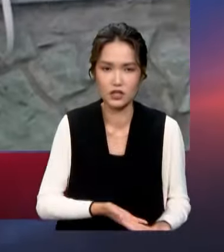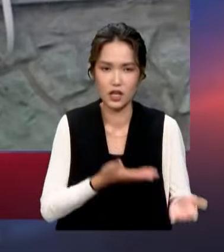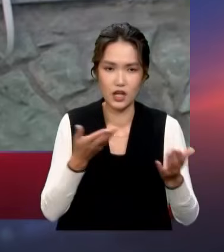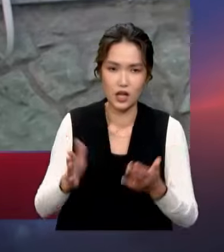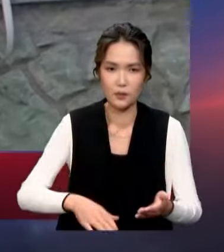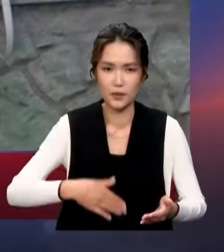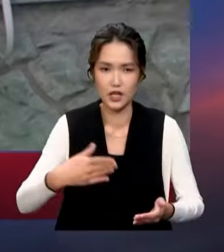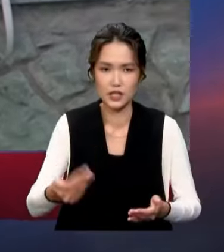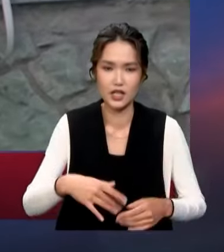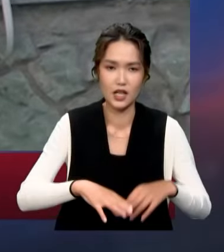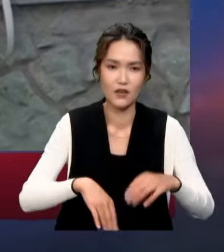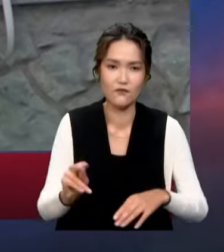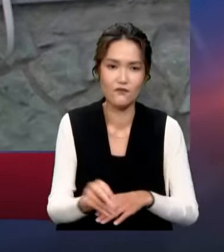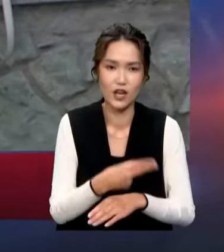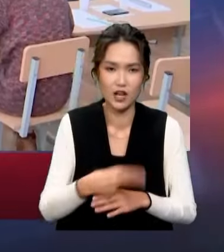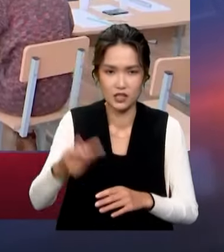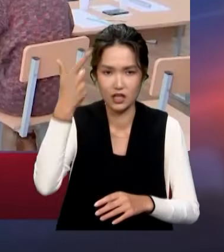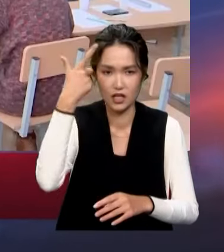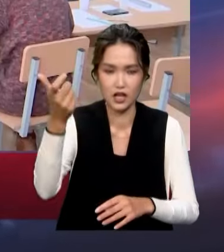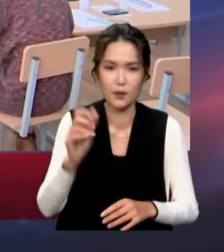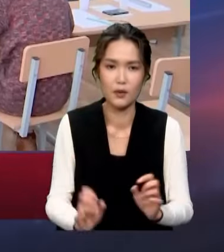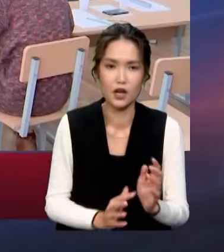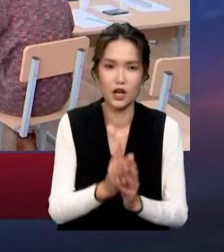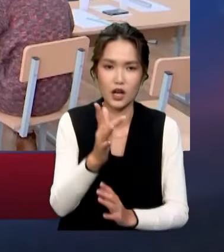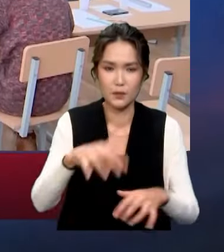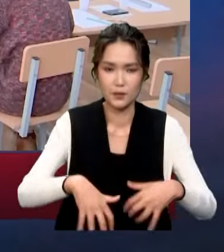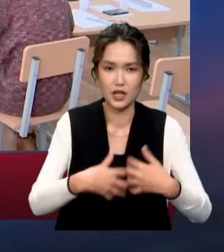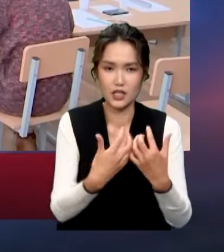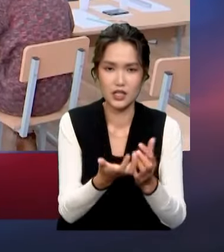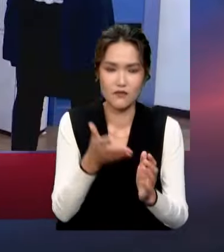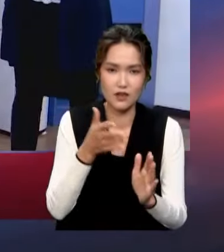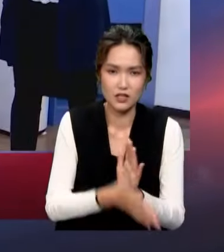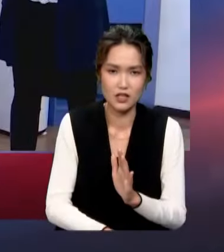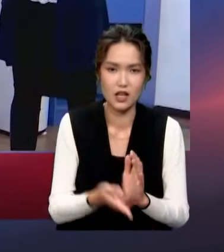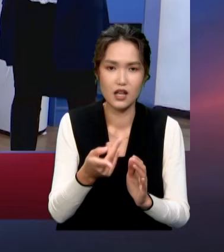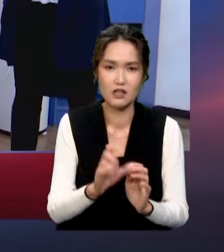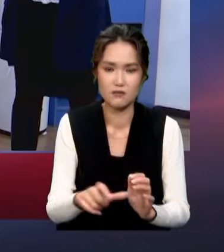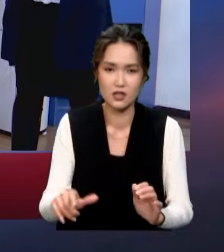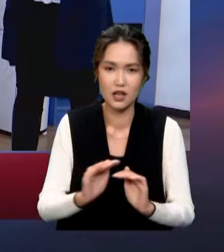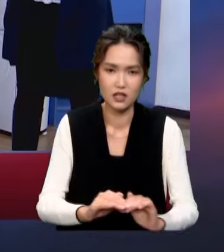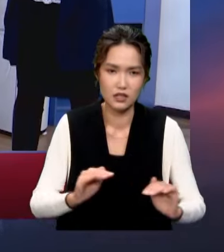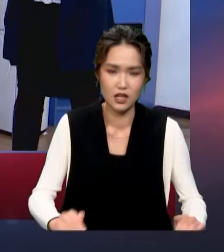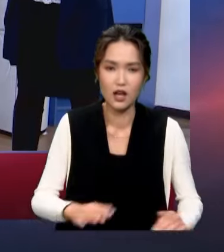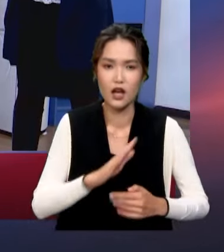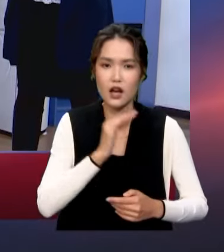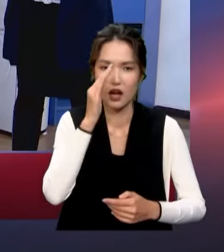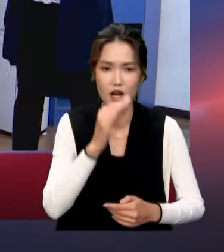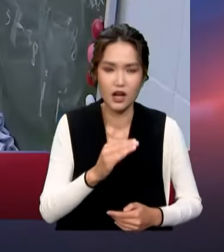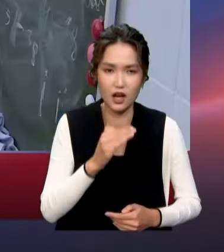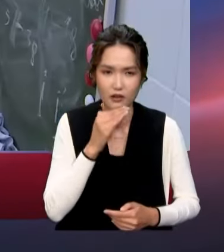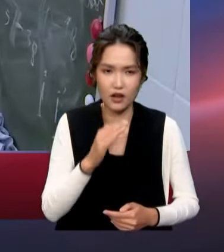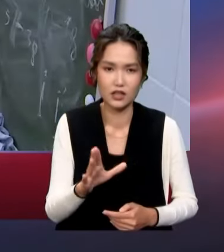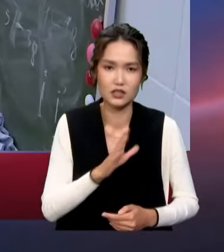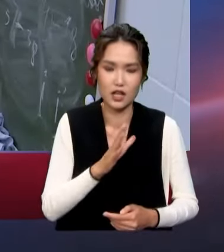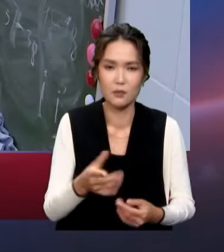вовлеченности родителей в воспитание и предупредил о растущей цифровой зависимости среди детей. Он призвал родителей не